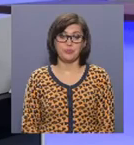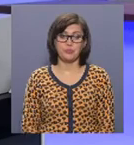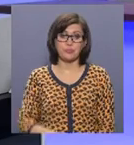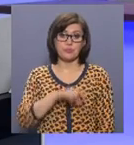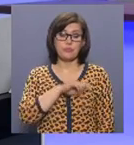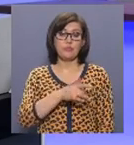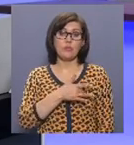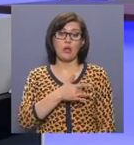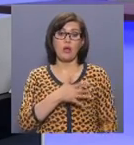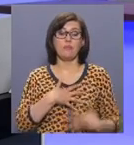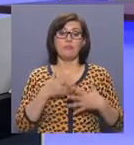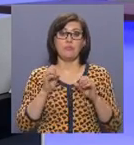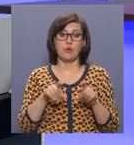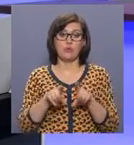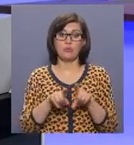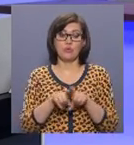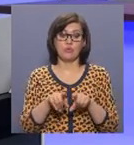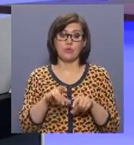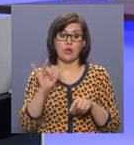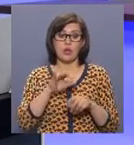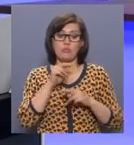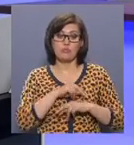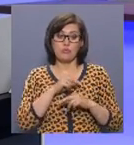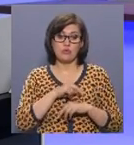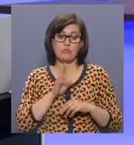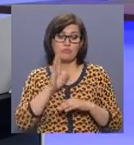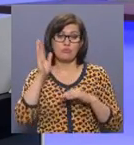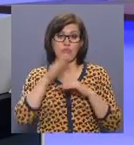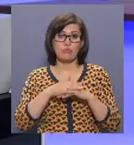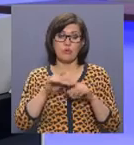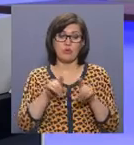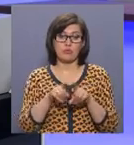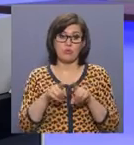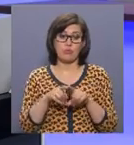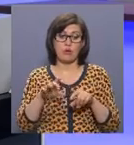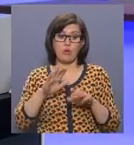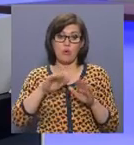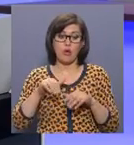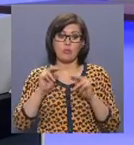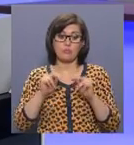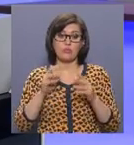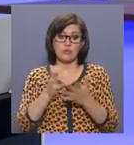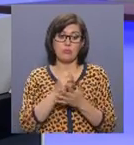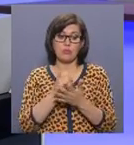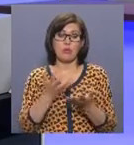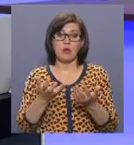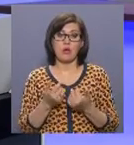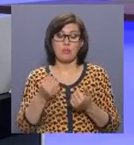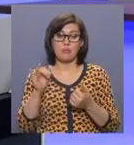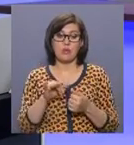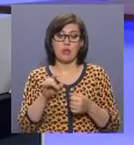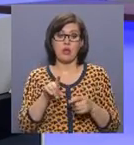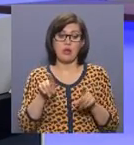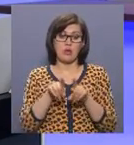Жаныңды беріп, жағам сөгілгенге дейін еңбек етесің. Еңбек етесің де адал тапқаның даласың. Ал